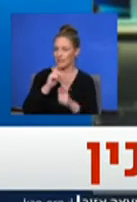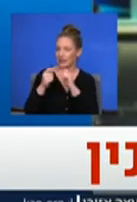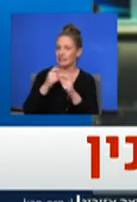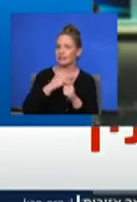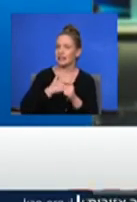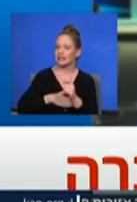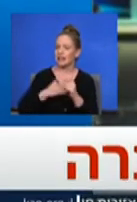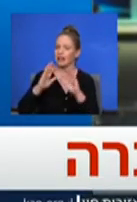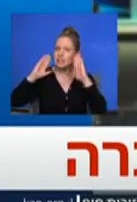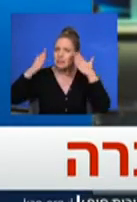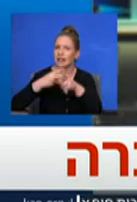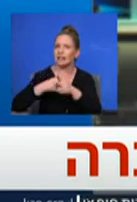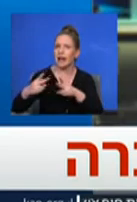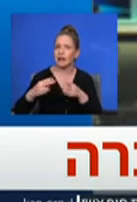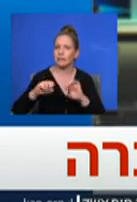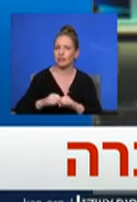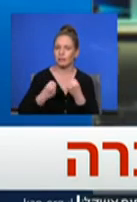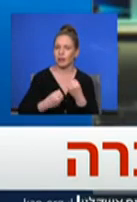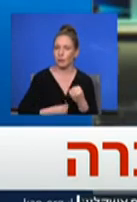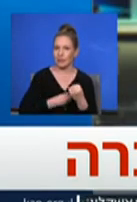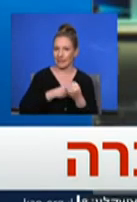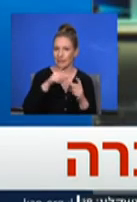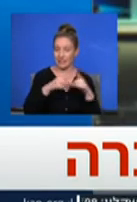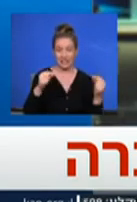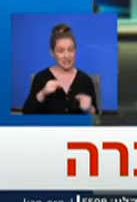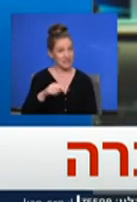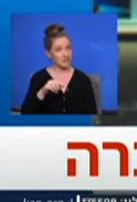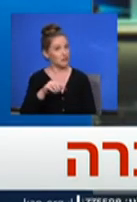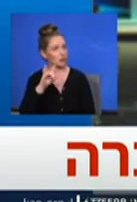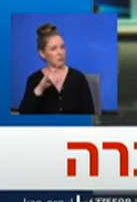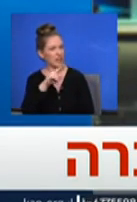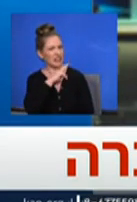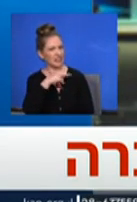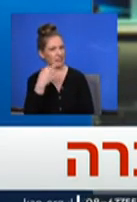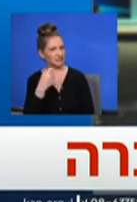בעזה, חוטובלי באנגלית מאוד משובחת, לא נשארה חייבת והשיבה לה